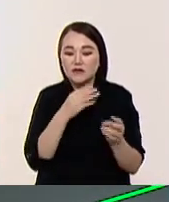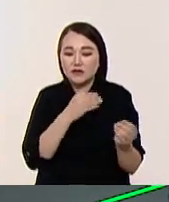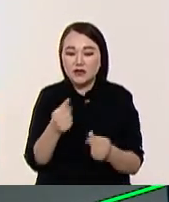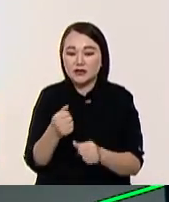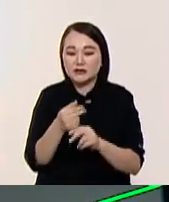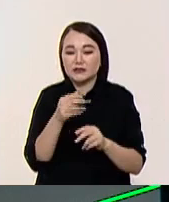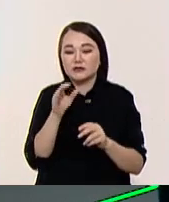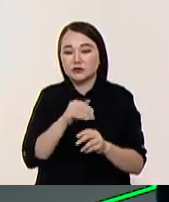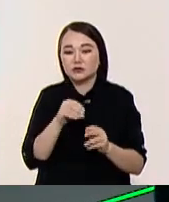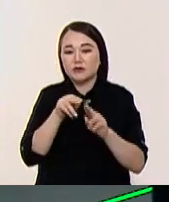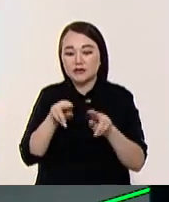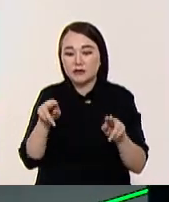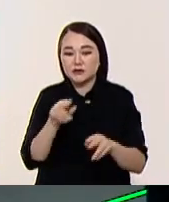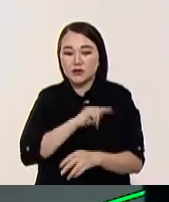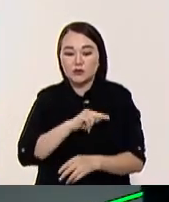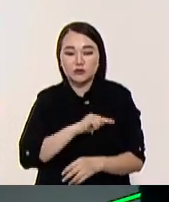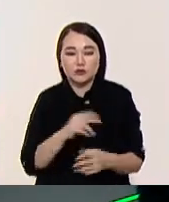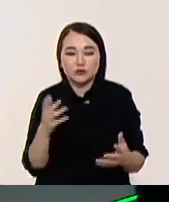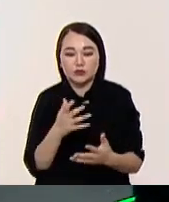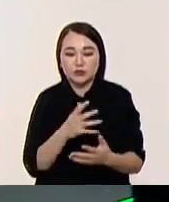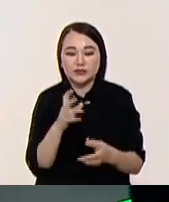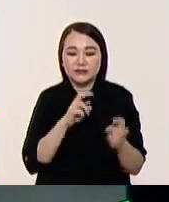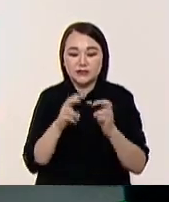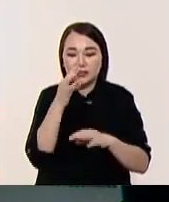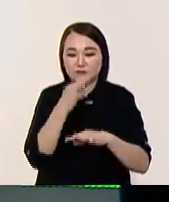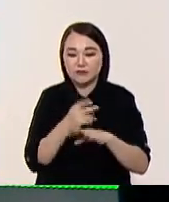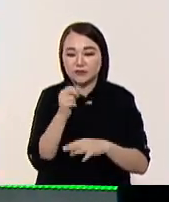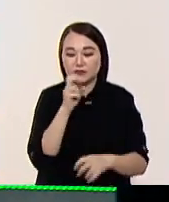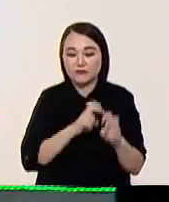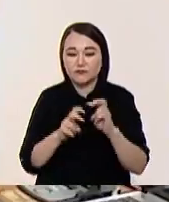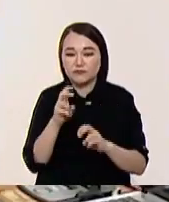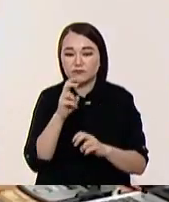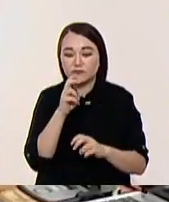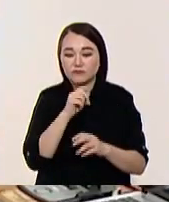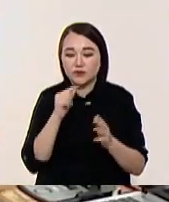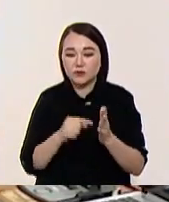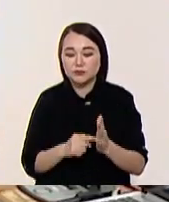на эффективность парламента? Далее Насипова искала ответы на вопросы.